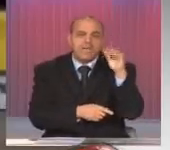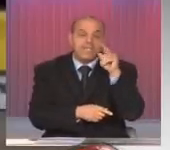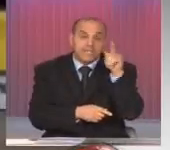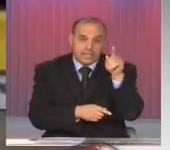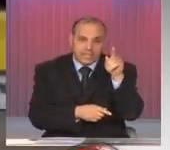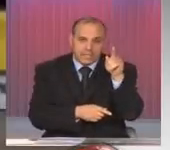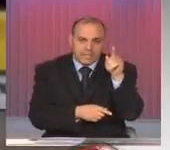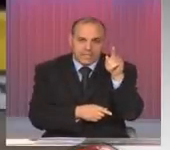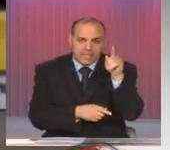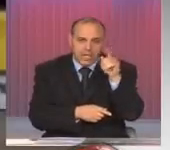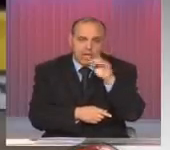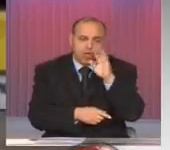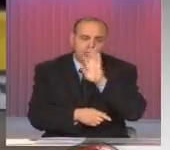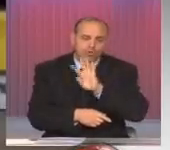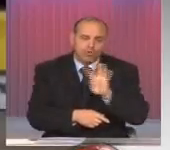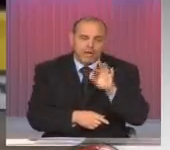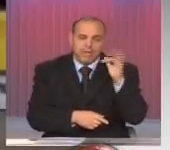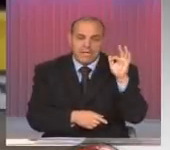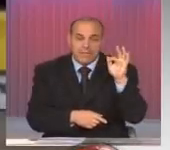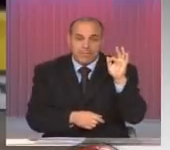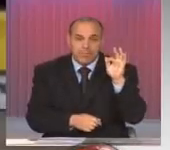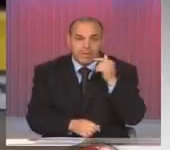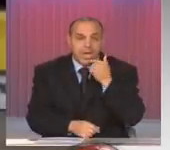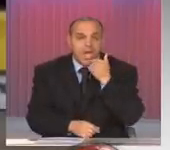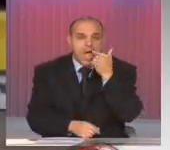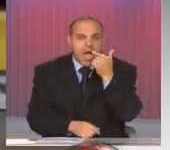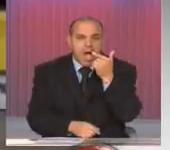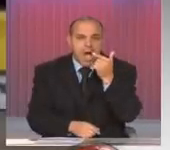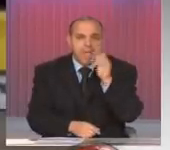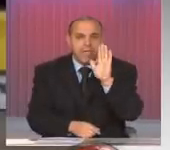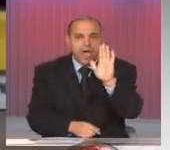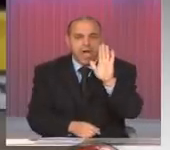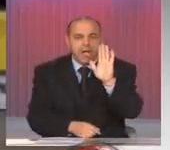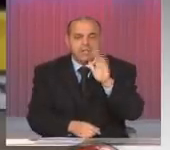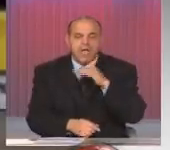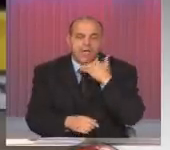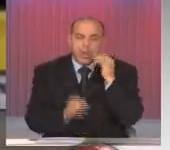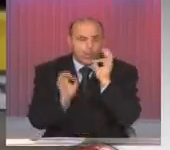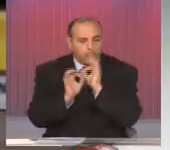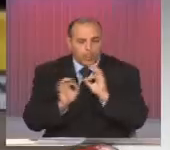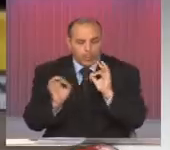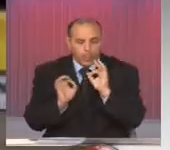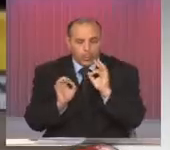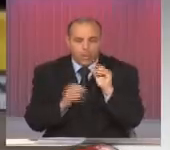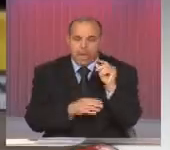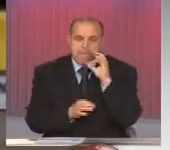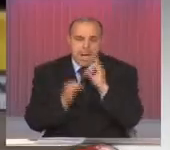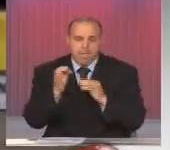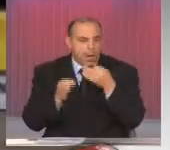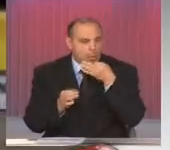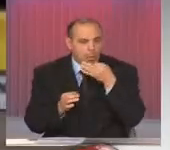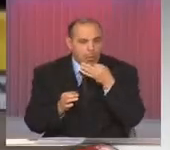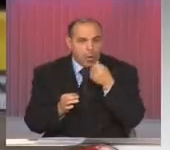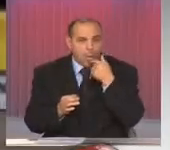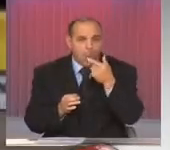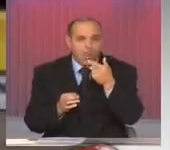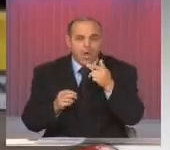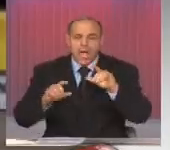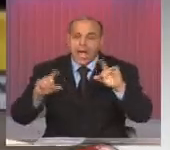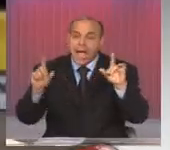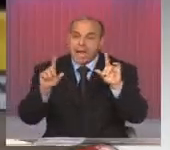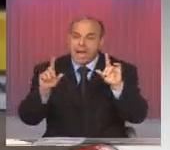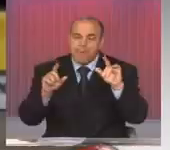سيرسون في وسط شرق فرنسا دون أن يقع ضحايا حسب ما أفاد مصدر قضائي. نقلت وسائل